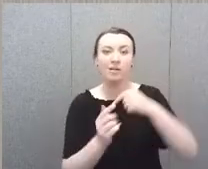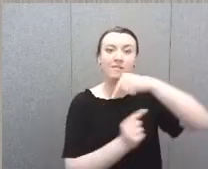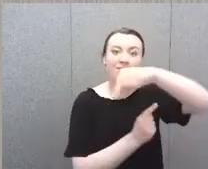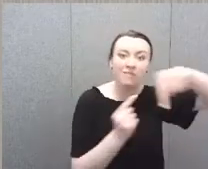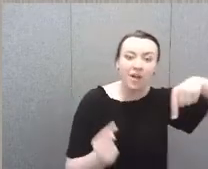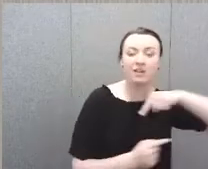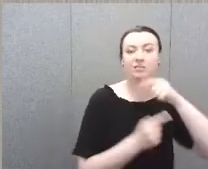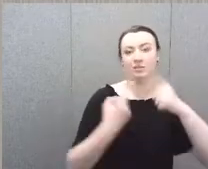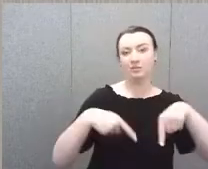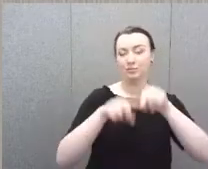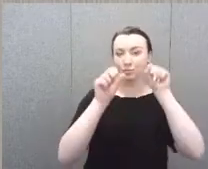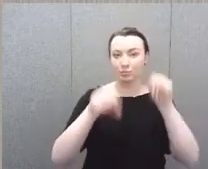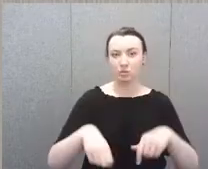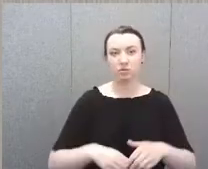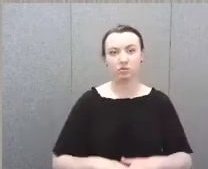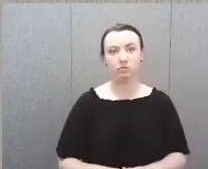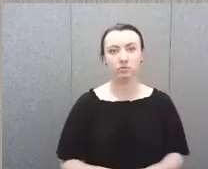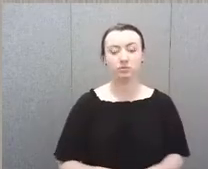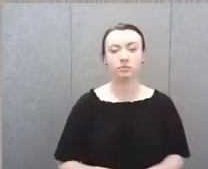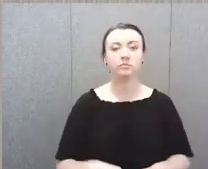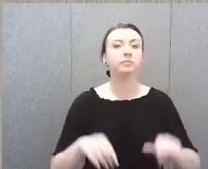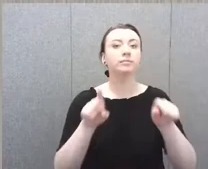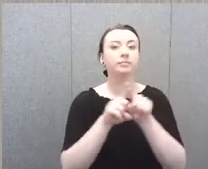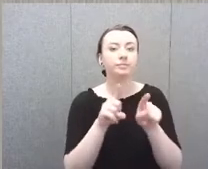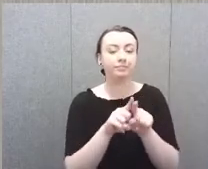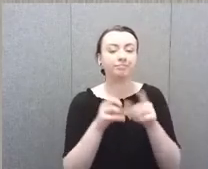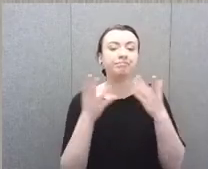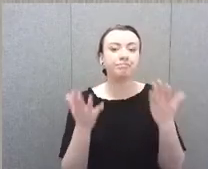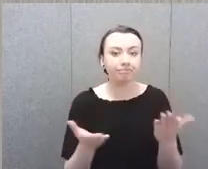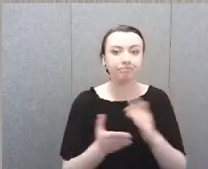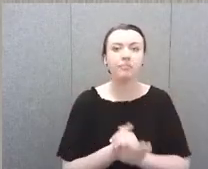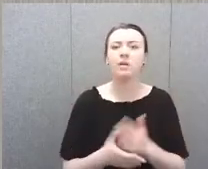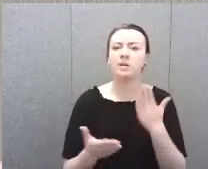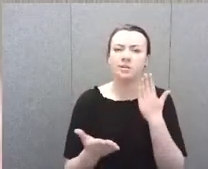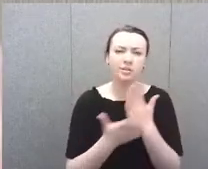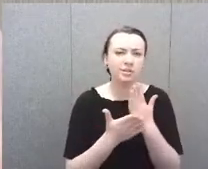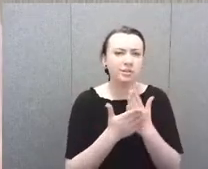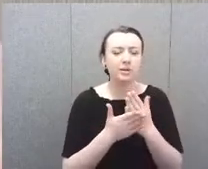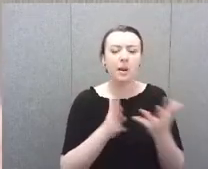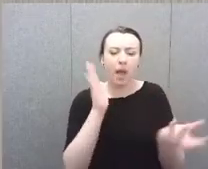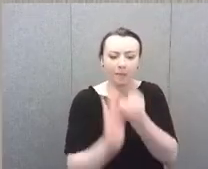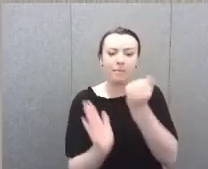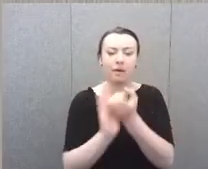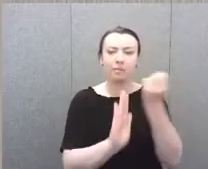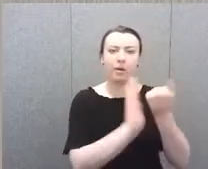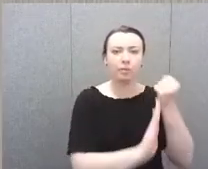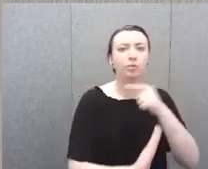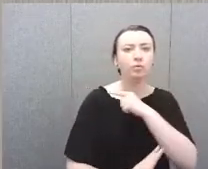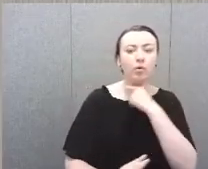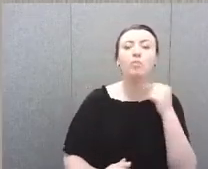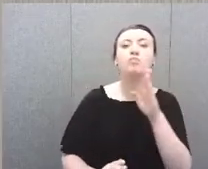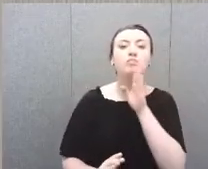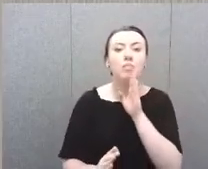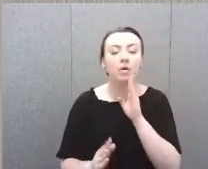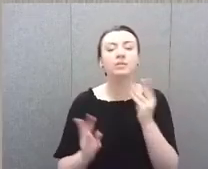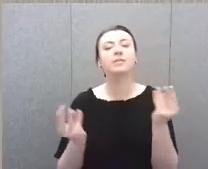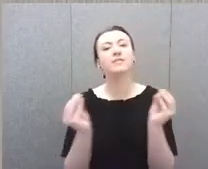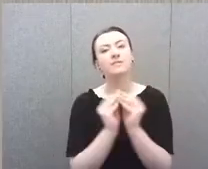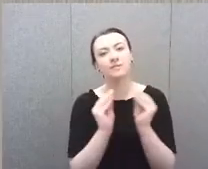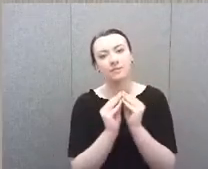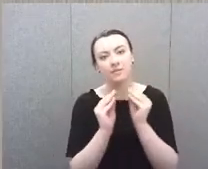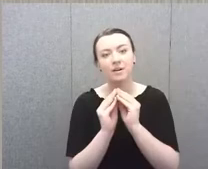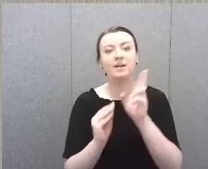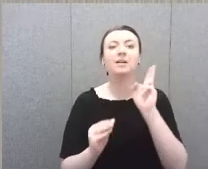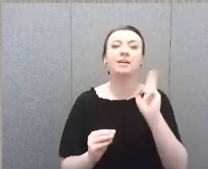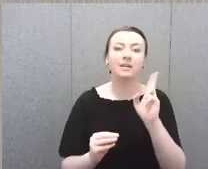участвовать в процессах политики, управления государством и лидерства. Несмотря на достижения цивилизации, женщины все